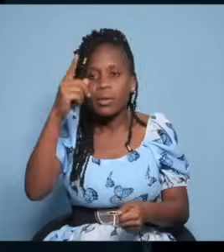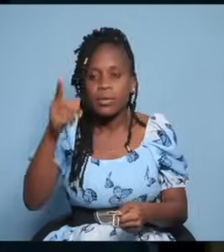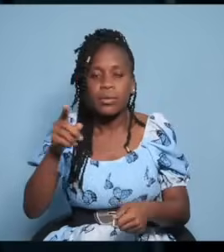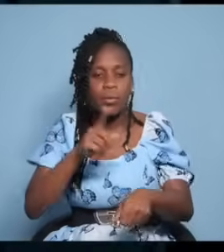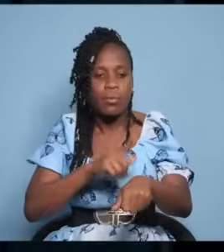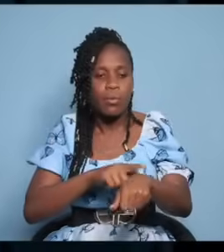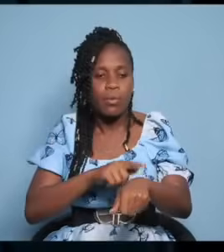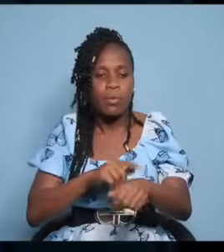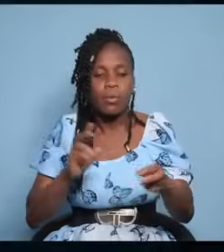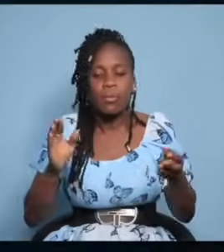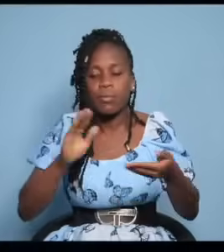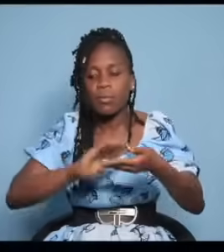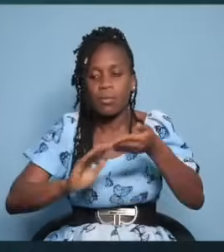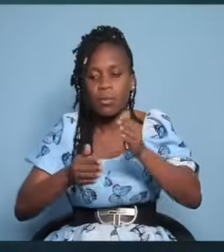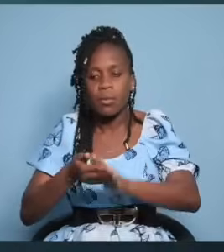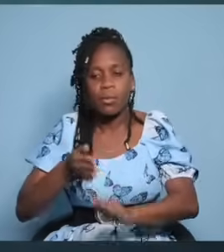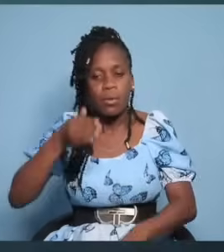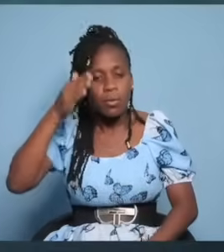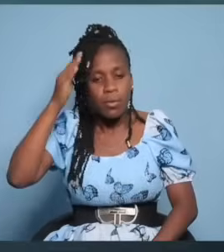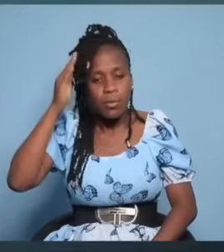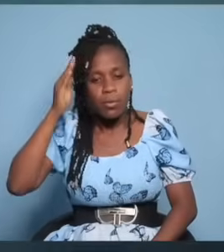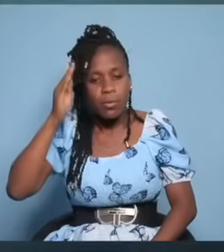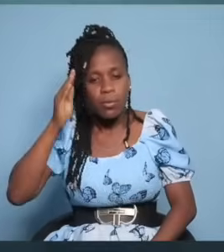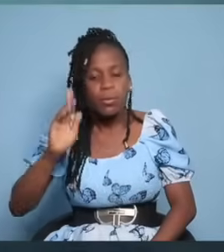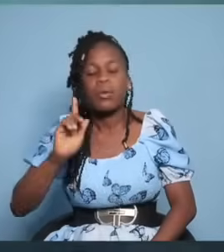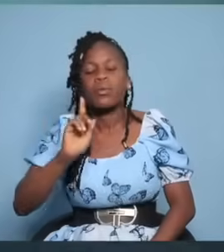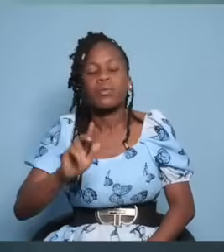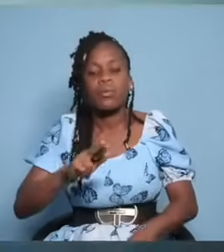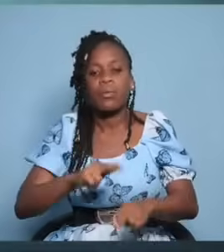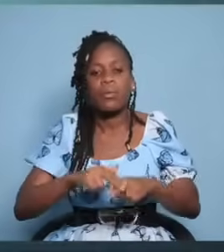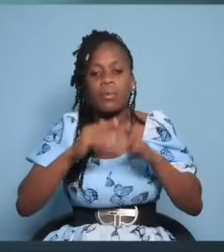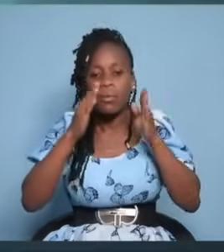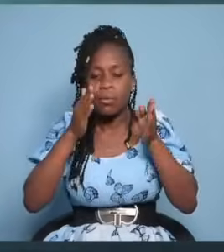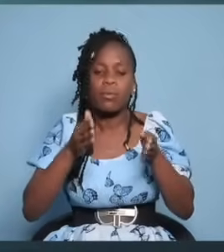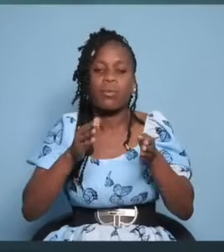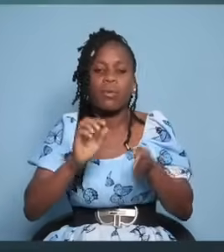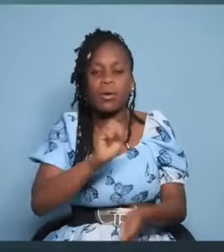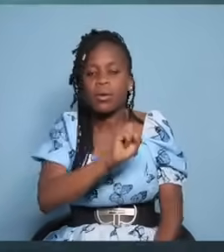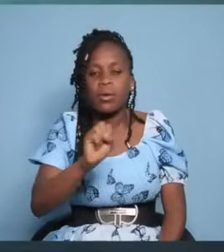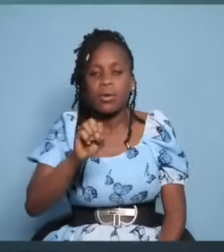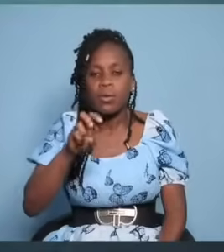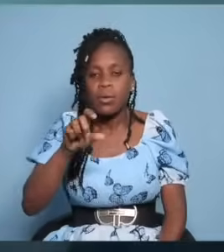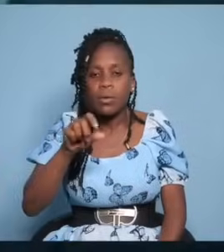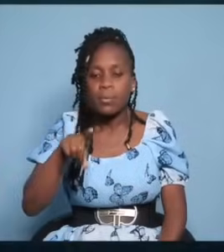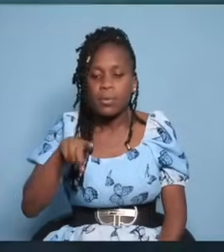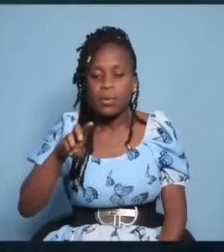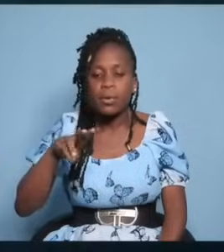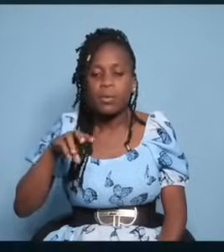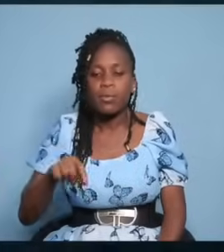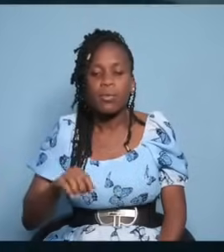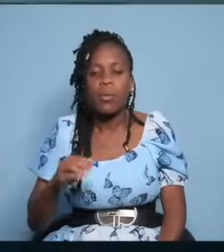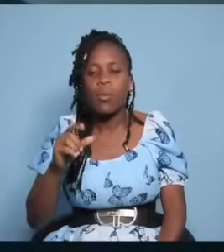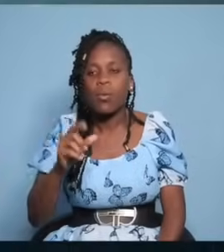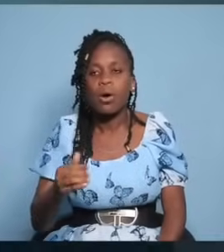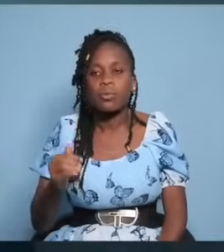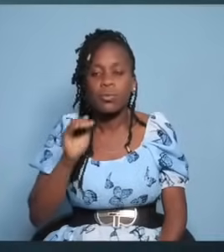na makubaliano na serikali, kwa maana ilikuwa ndo headquarter ya chama hicho cha SPLM. Unaambiwa